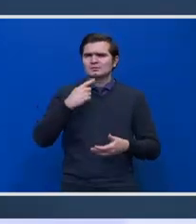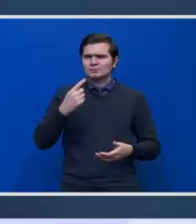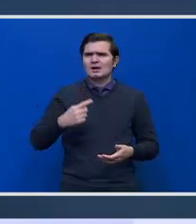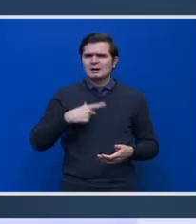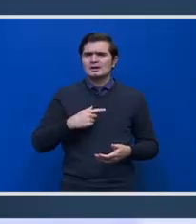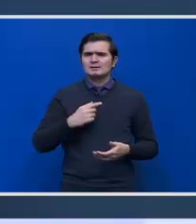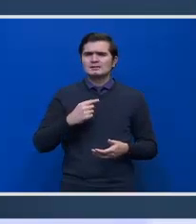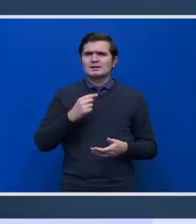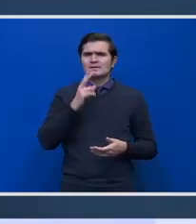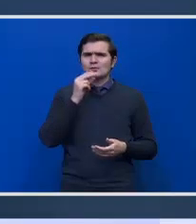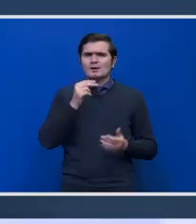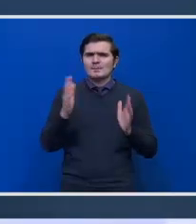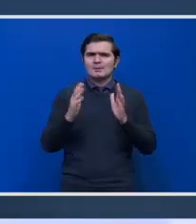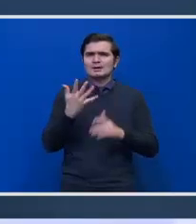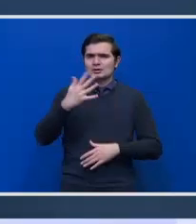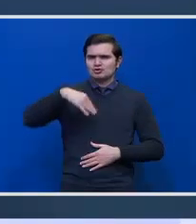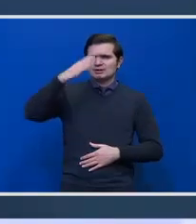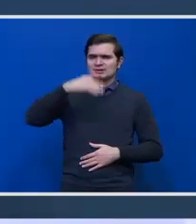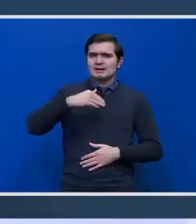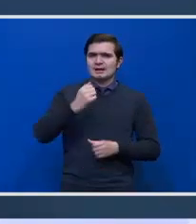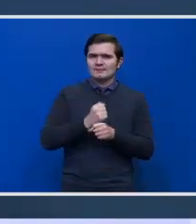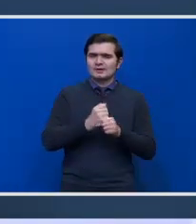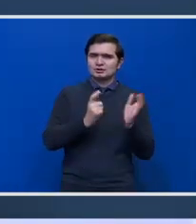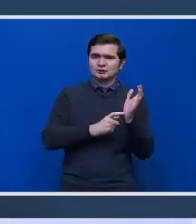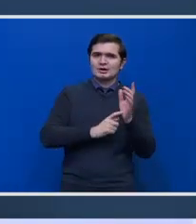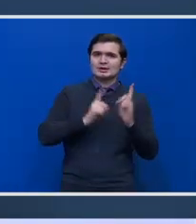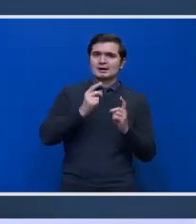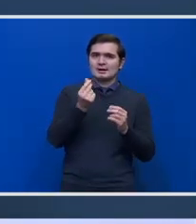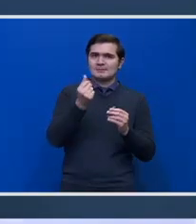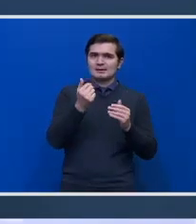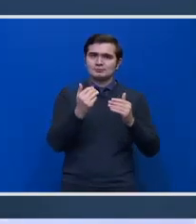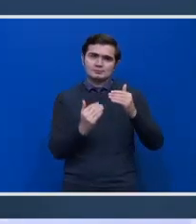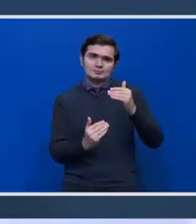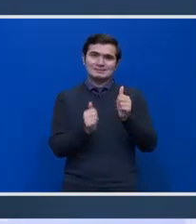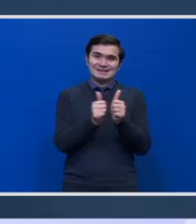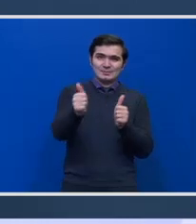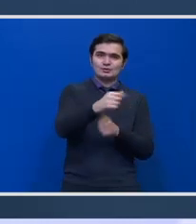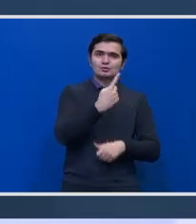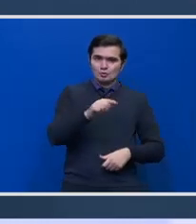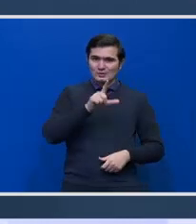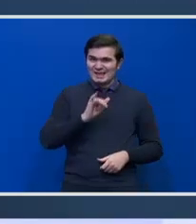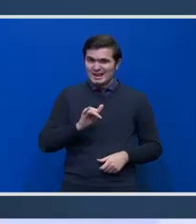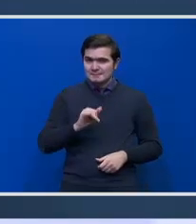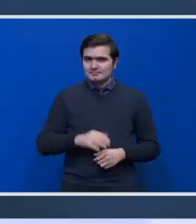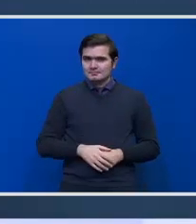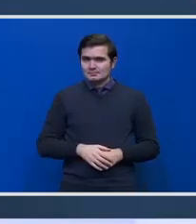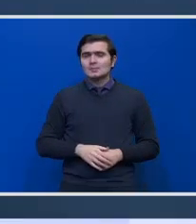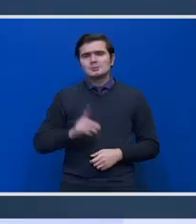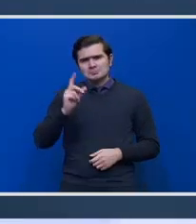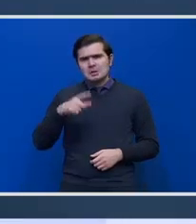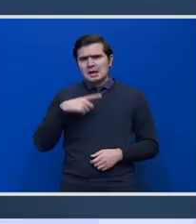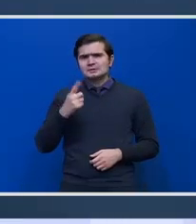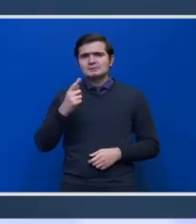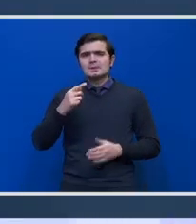citit, un termen de 5 zile prin cerere la furnizor dacă suma este de peste 100 de lei. Există procedură, regulament